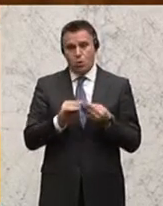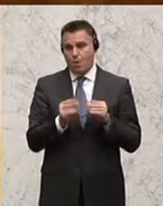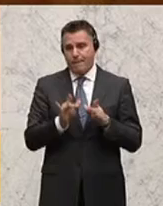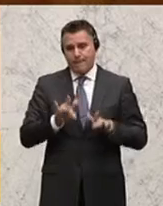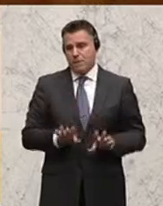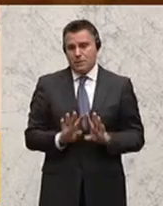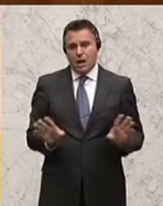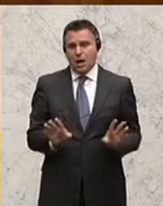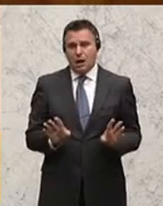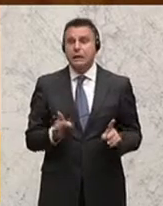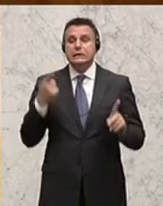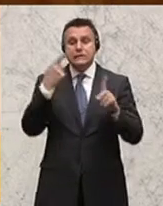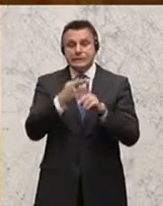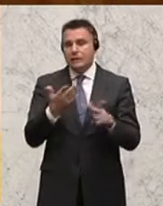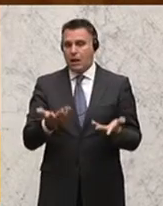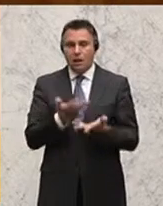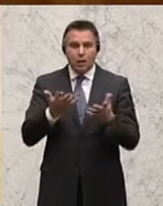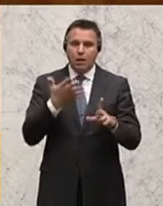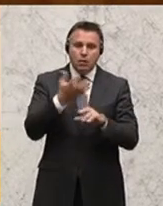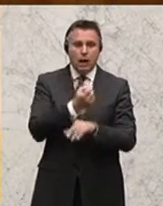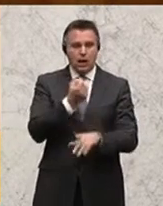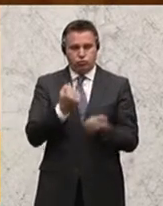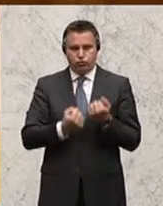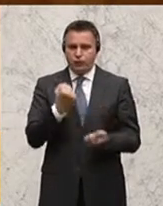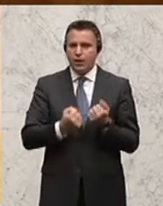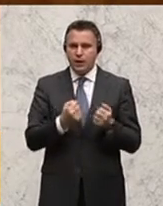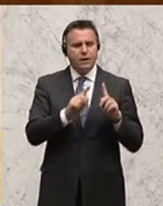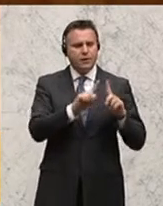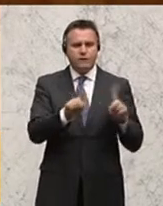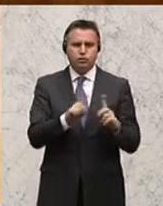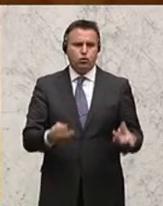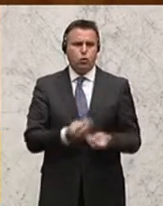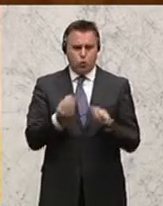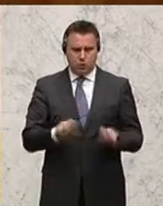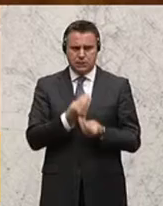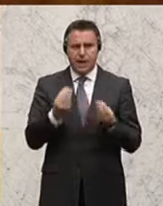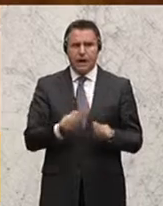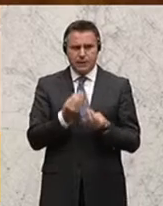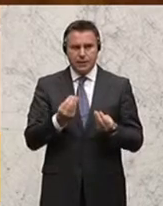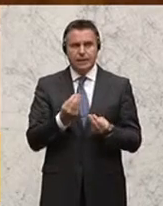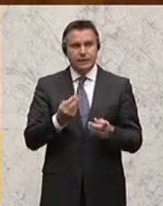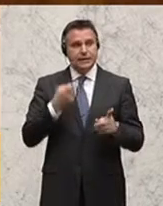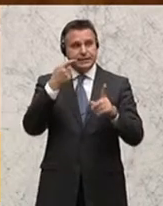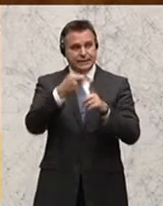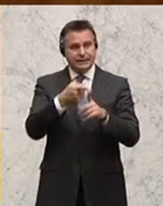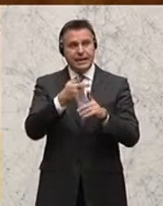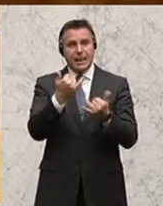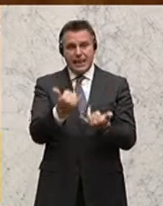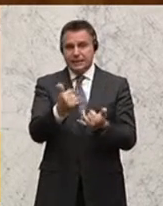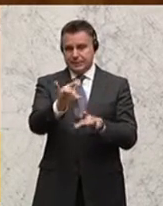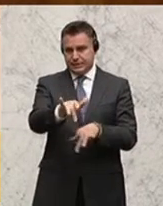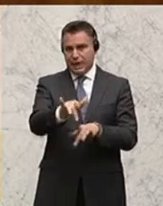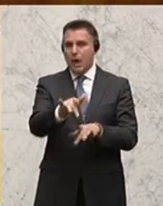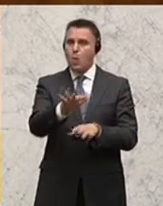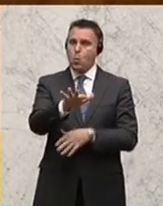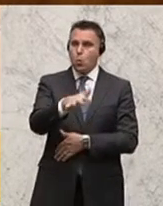Ziele letztendlich immer zu erreichen. Das hat verschiedenste Gründe. Wir haben ein Ziel, das wir derzeit vor Augen